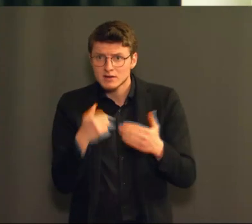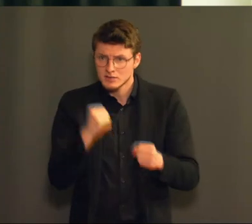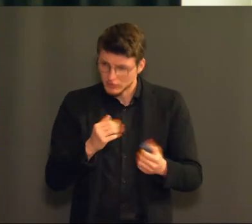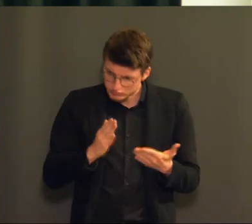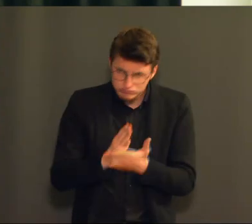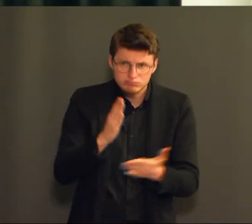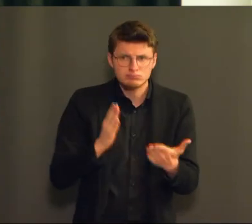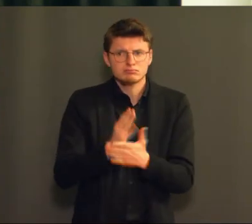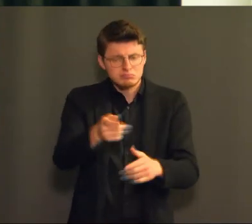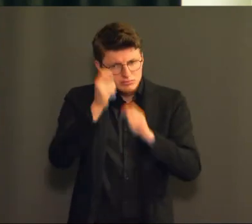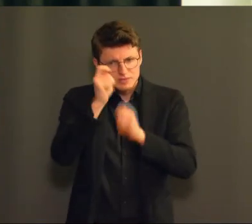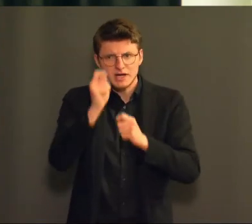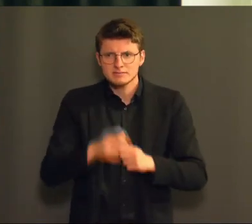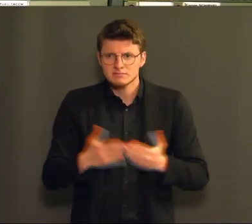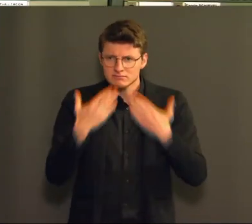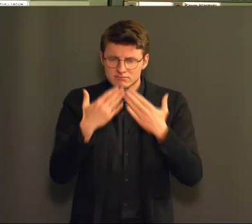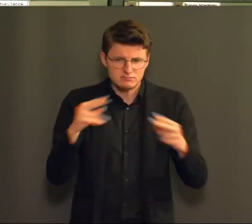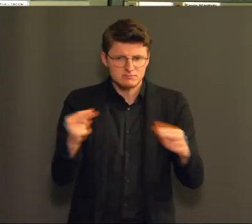voor uw aandacht.